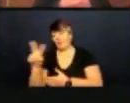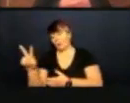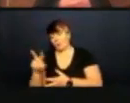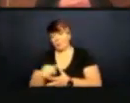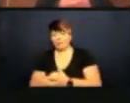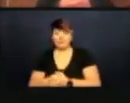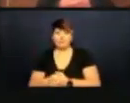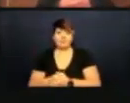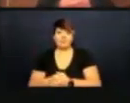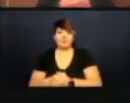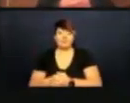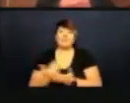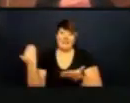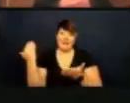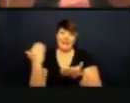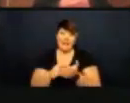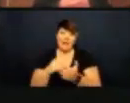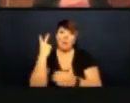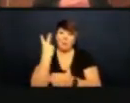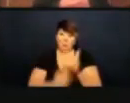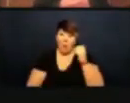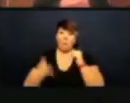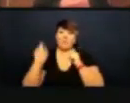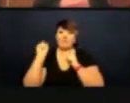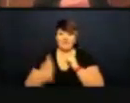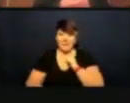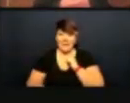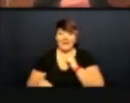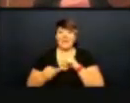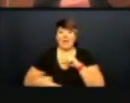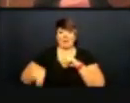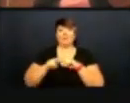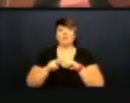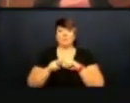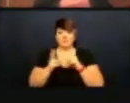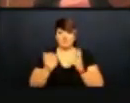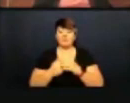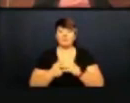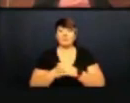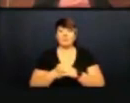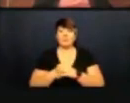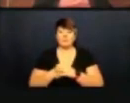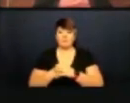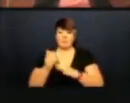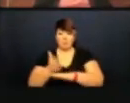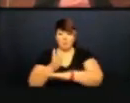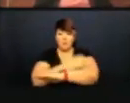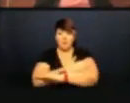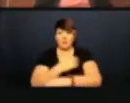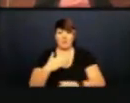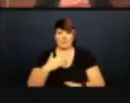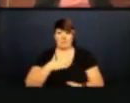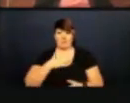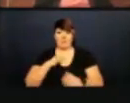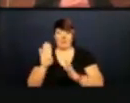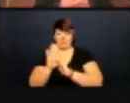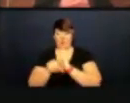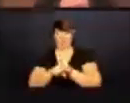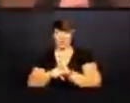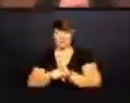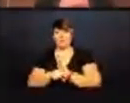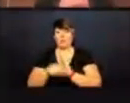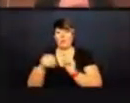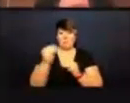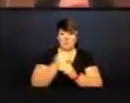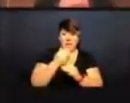Na alafu tunajaribu kulinganisha shule hizi, shule zote mbili zina uhitaji mkubwa sana wa